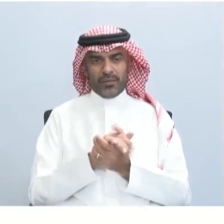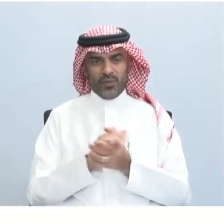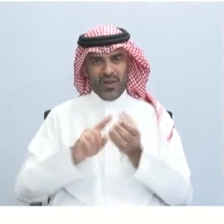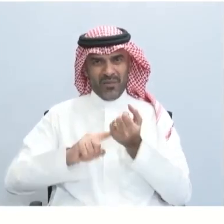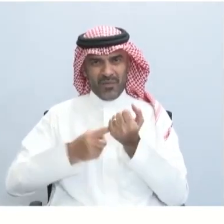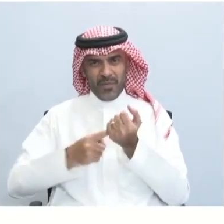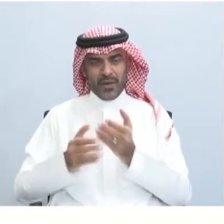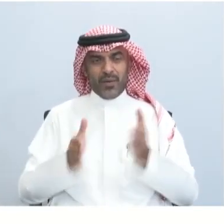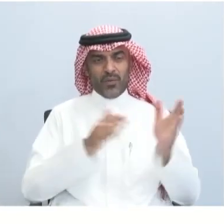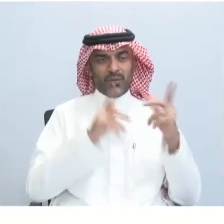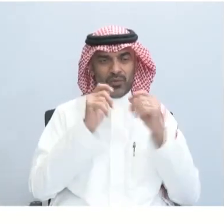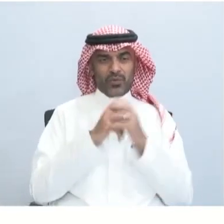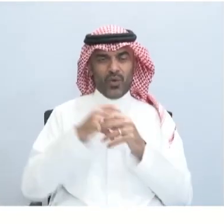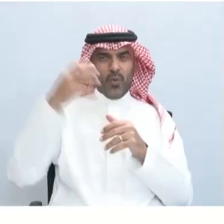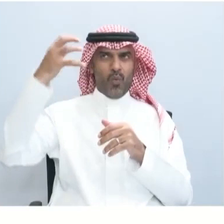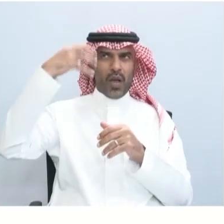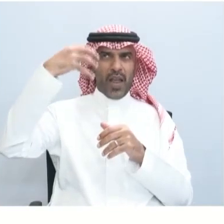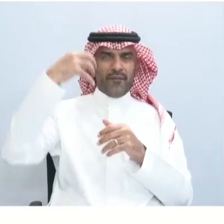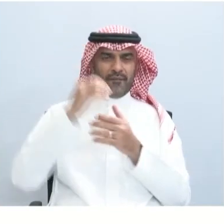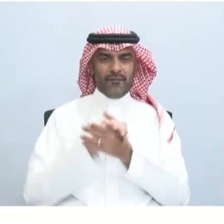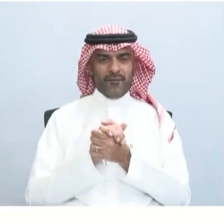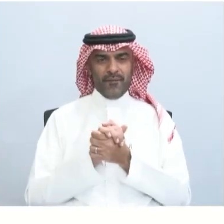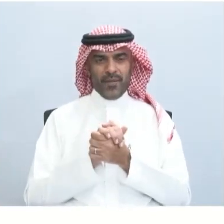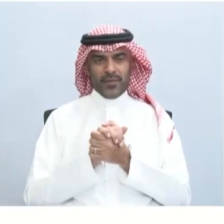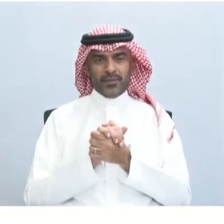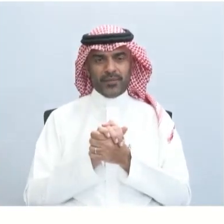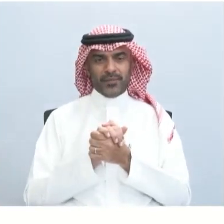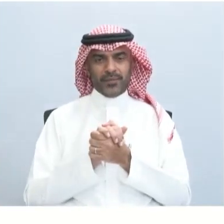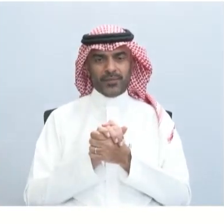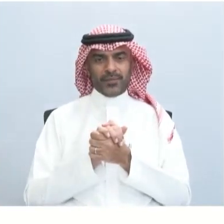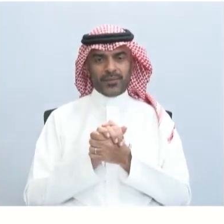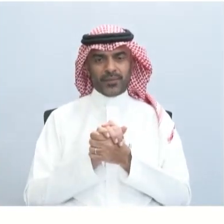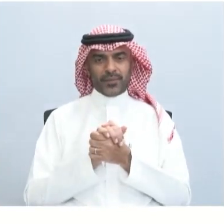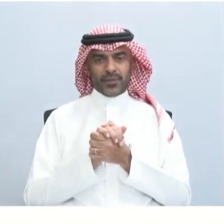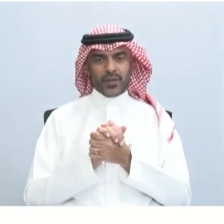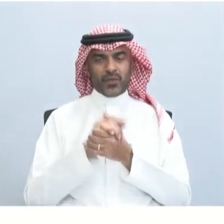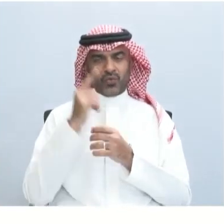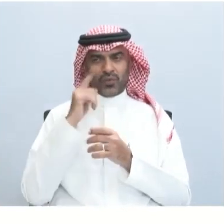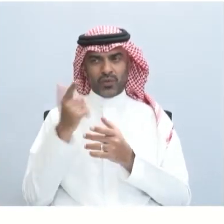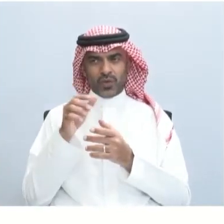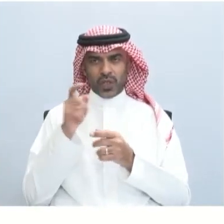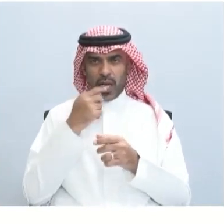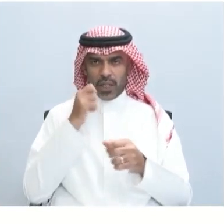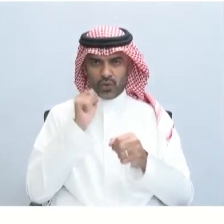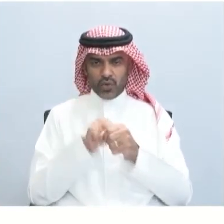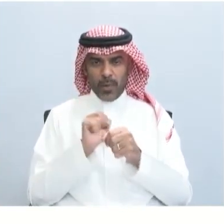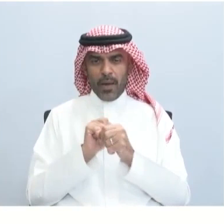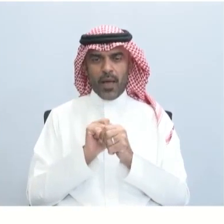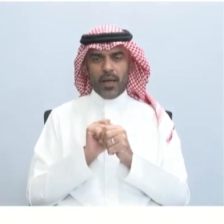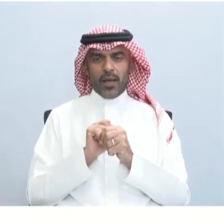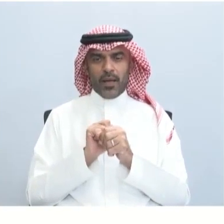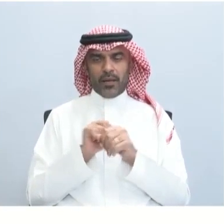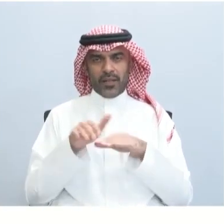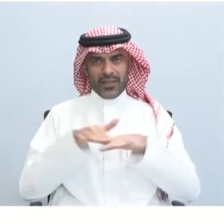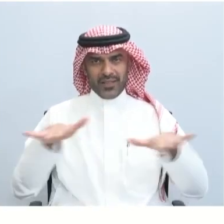وكذلك مكيف حسب حالات الماده الصلبه احسنتم